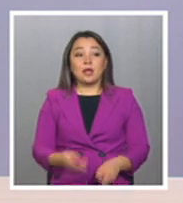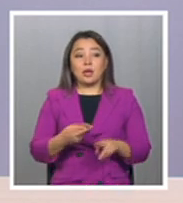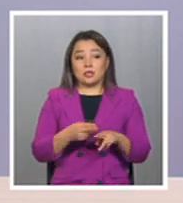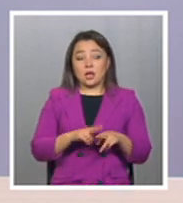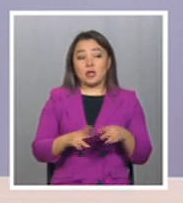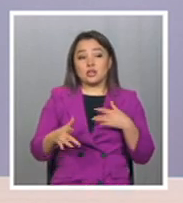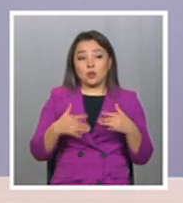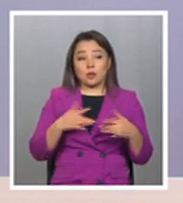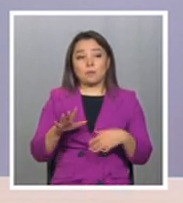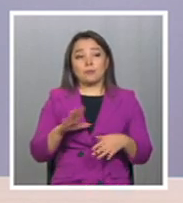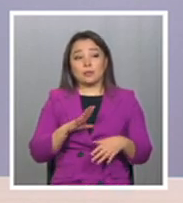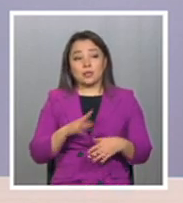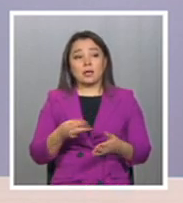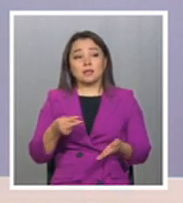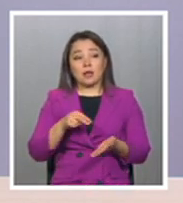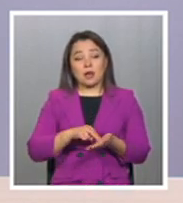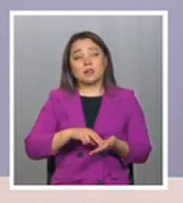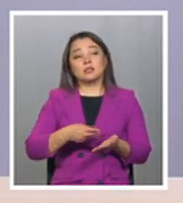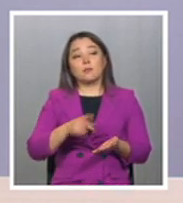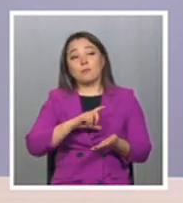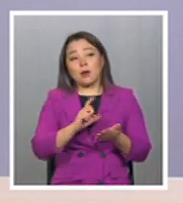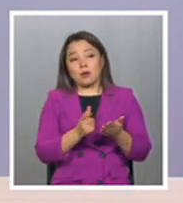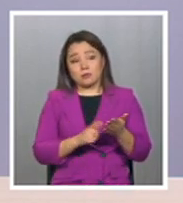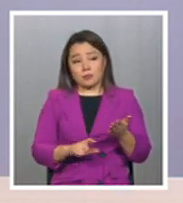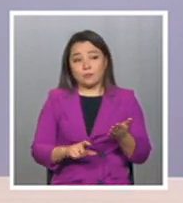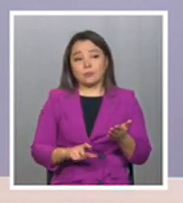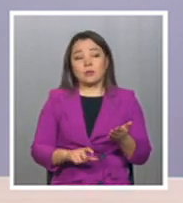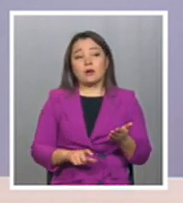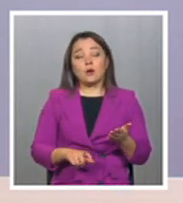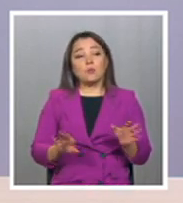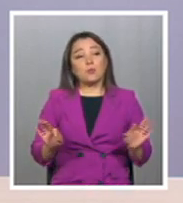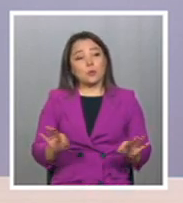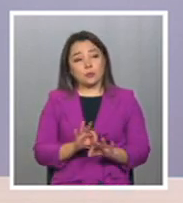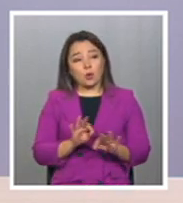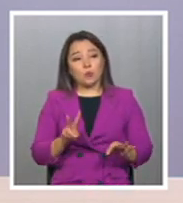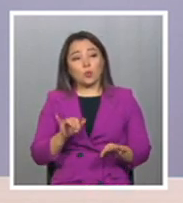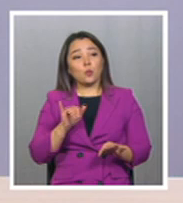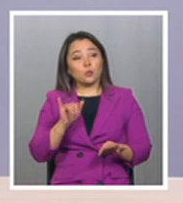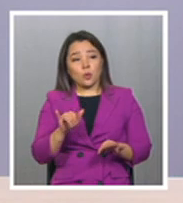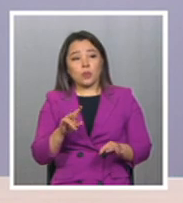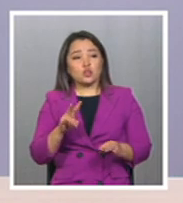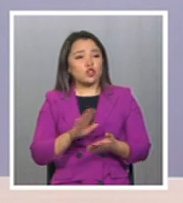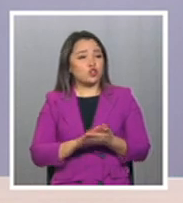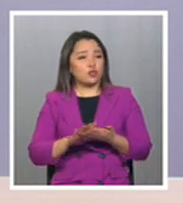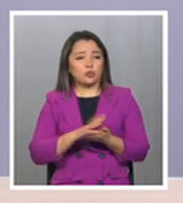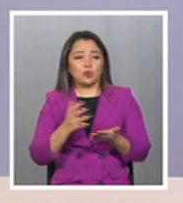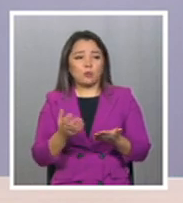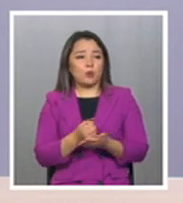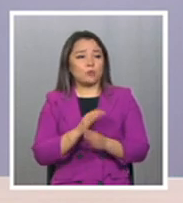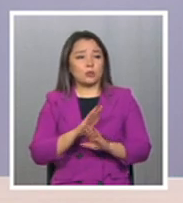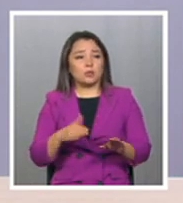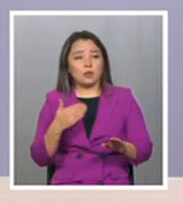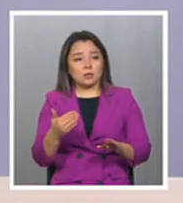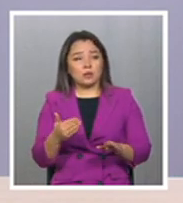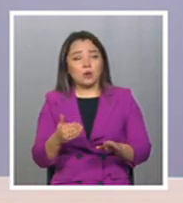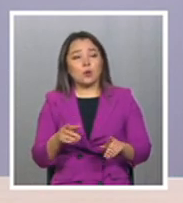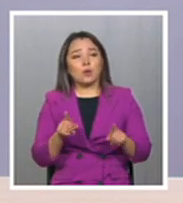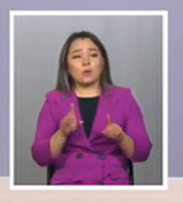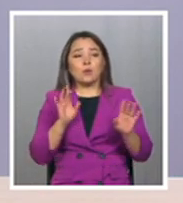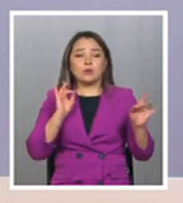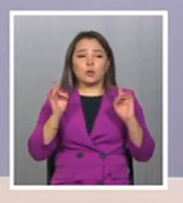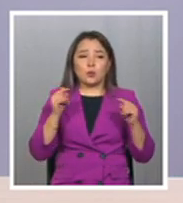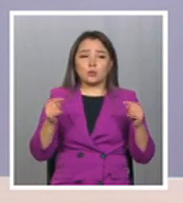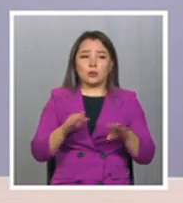герой пытался стать поэтом, музыкантом, но у него ничего не получалось. То рифма не та,